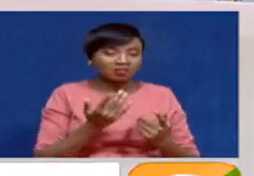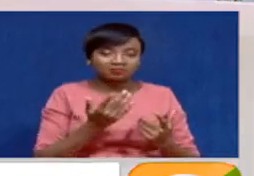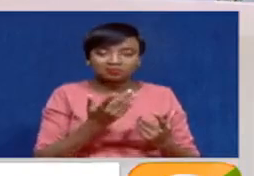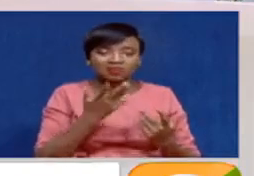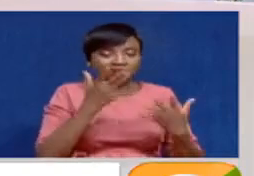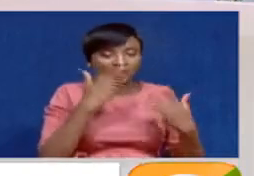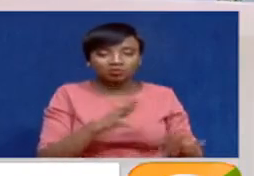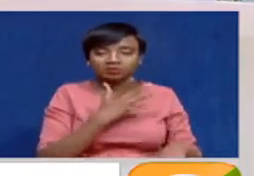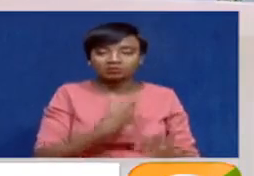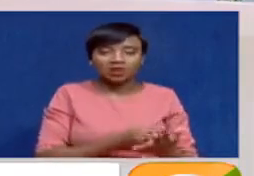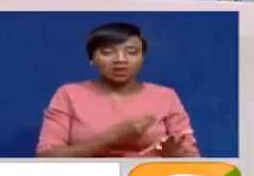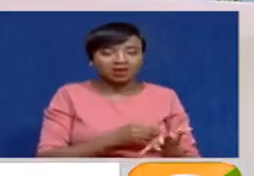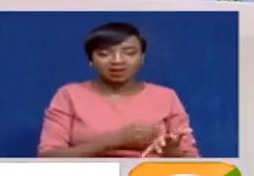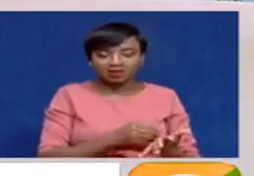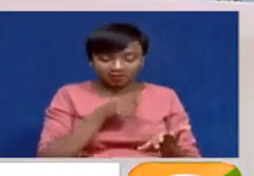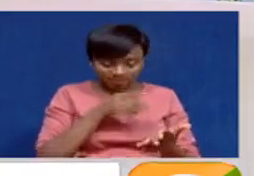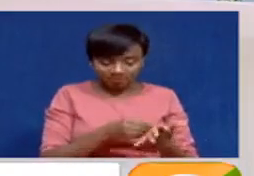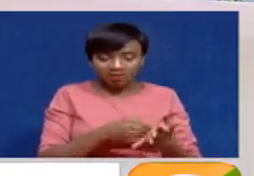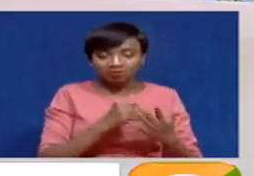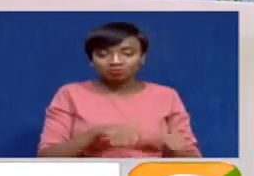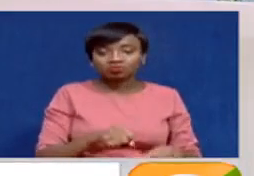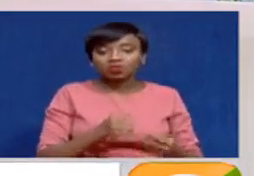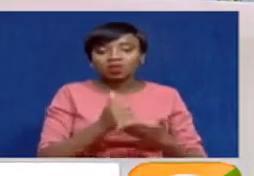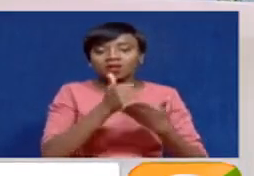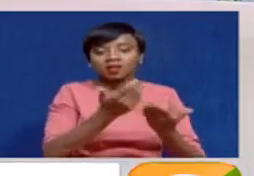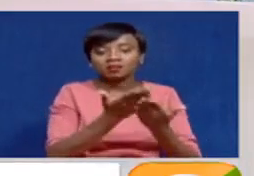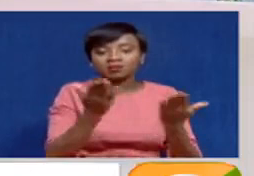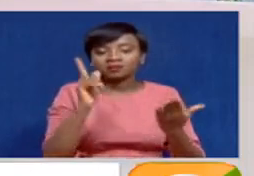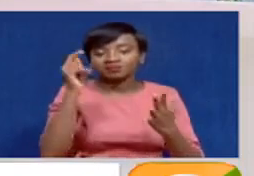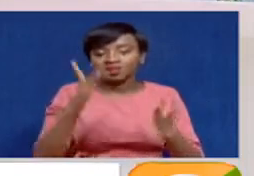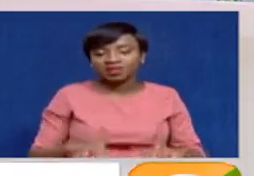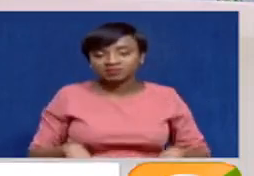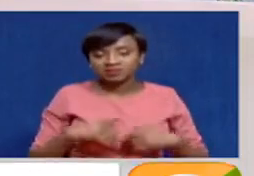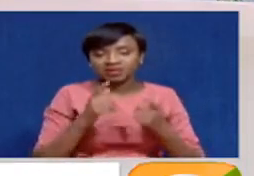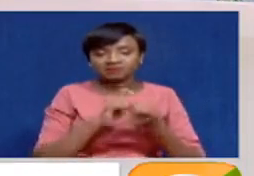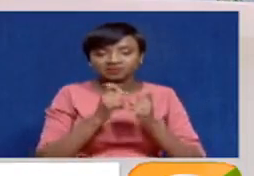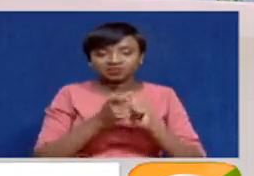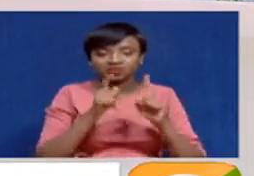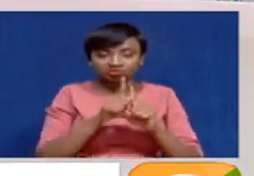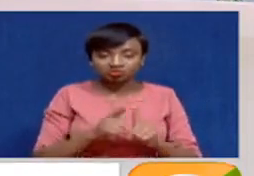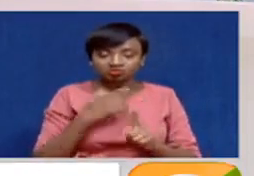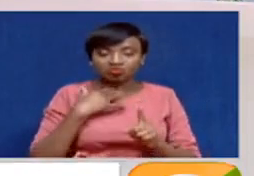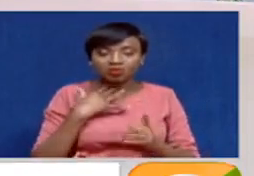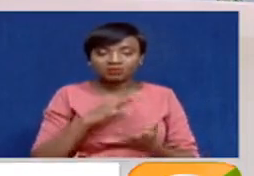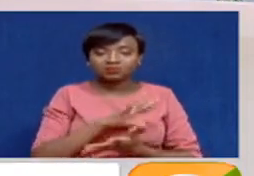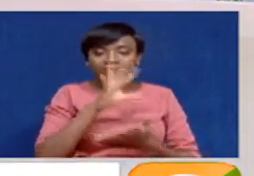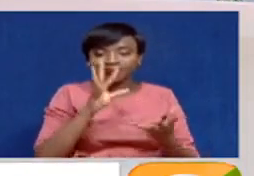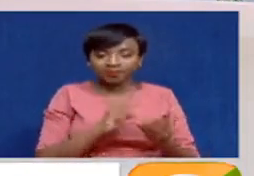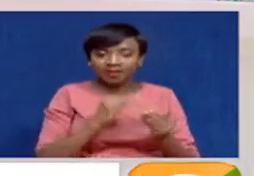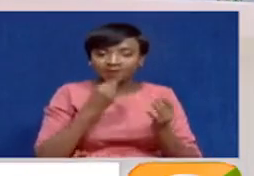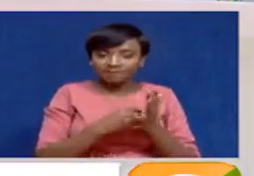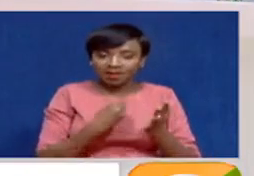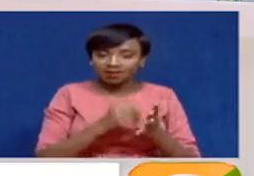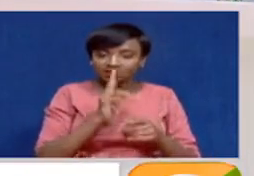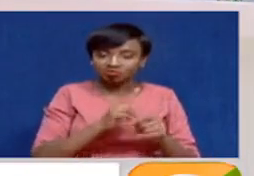ambazo zingetumika kuimarisha maisha ya Wakenya. Katika hotuba kwa wanahabari kabla ya kuanza kampeni, walitaka jumla ya fedha zilizotumika